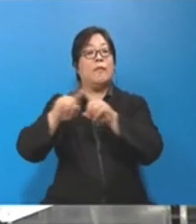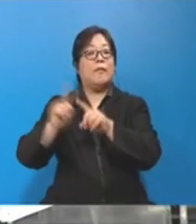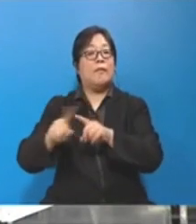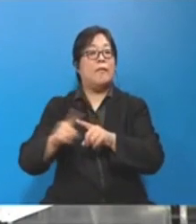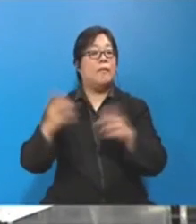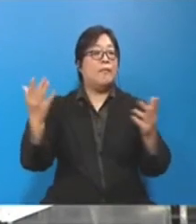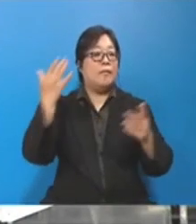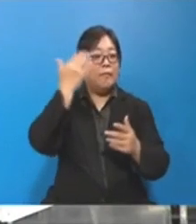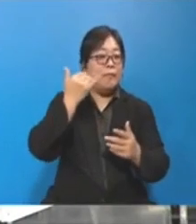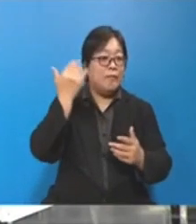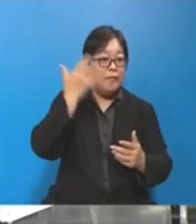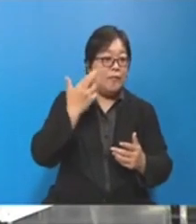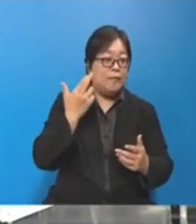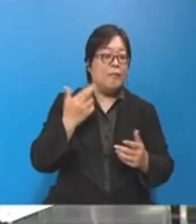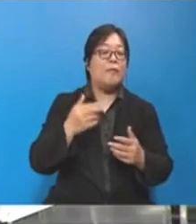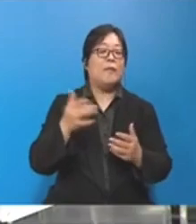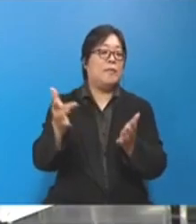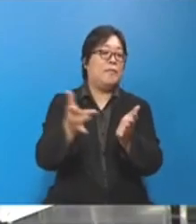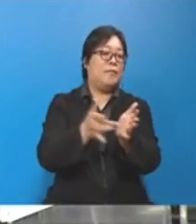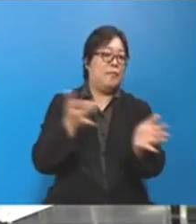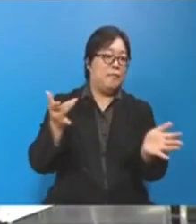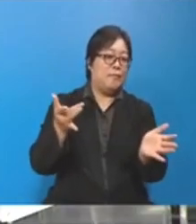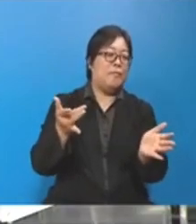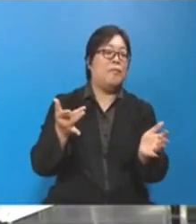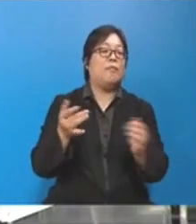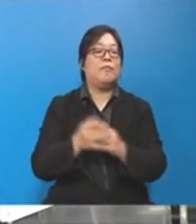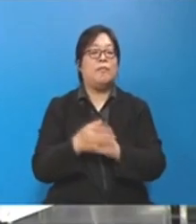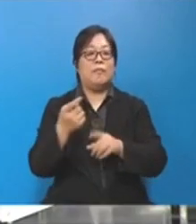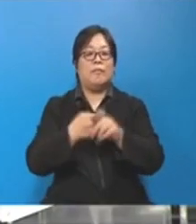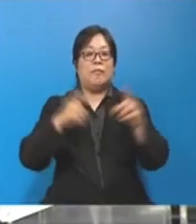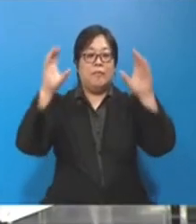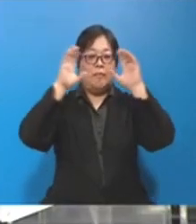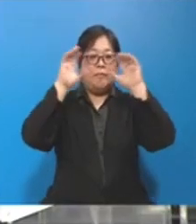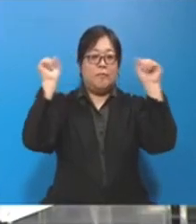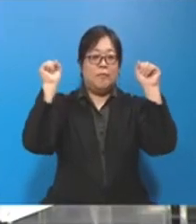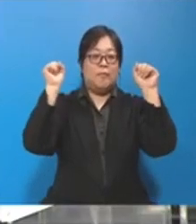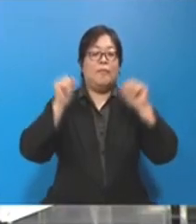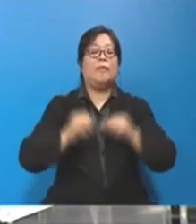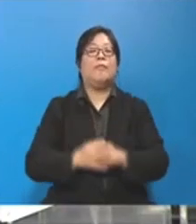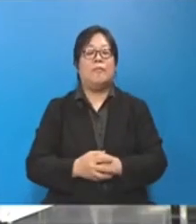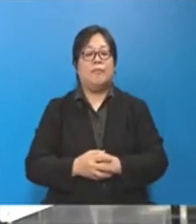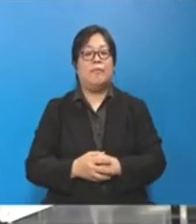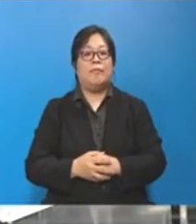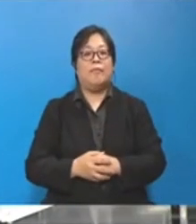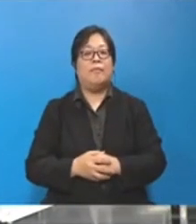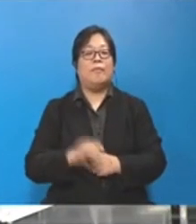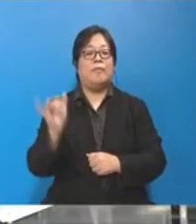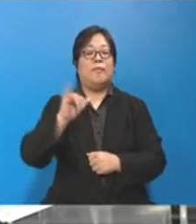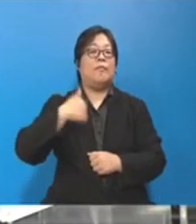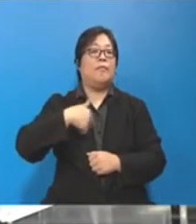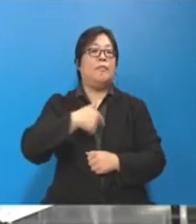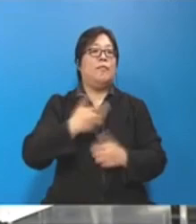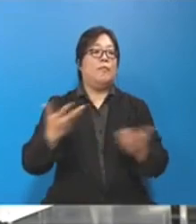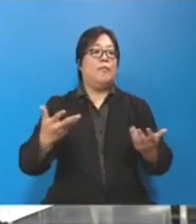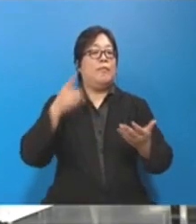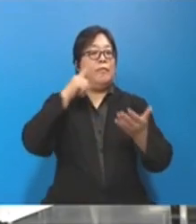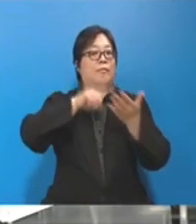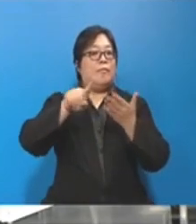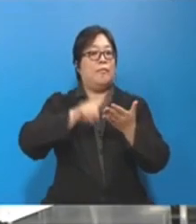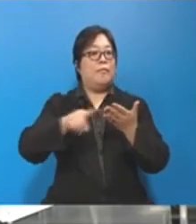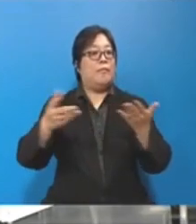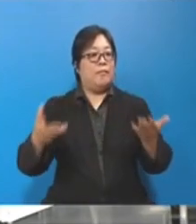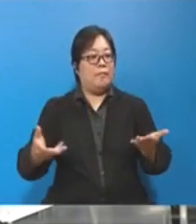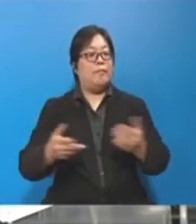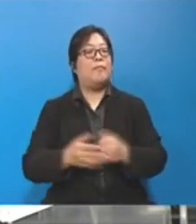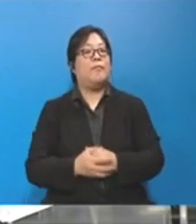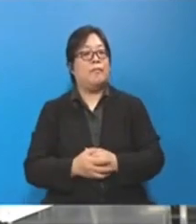kenal pasti yaitu unsur-unsur eksploitasi daripada employee's juga kita melihat diperas